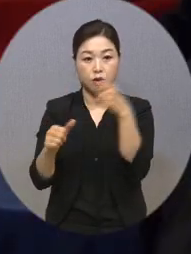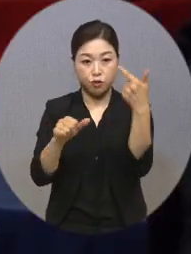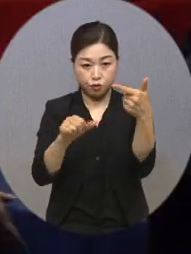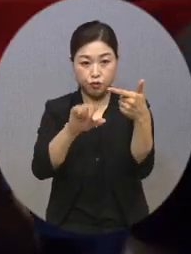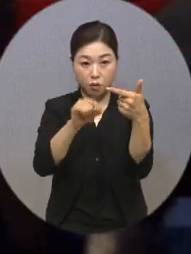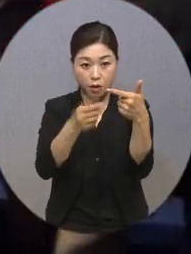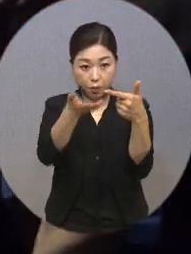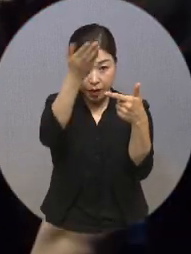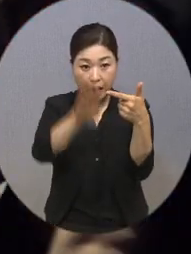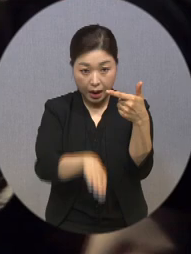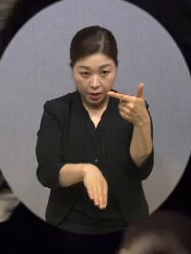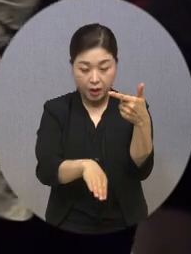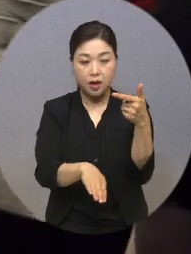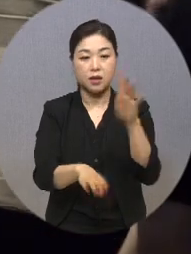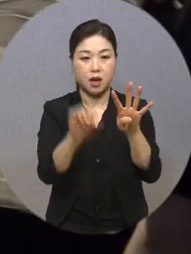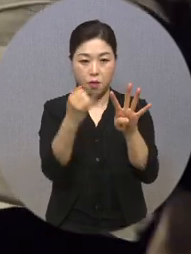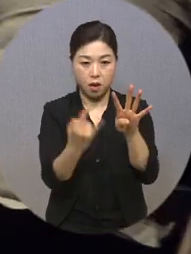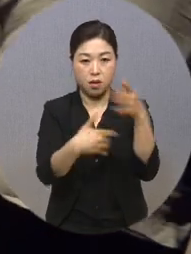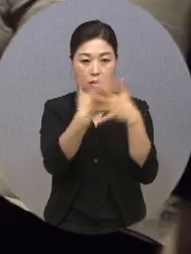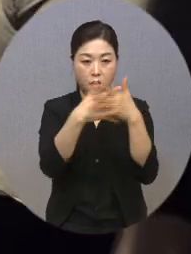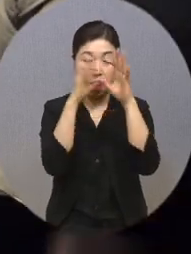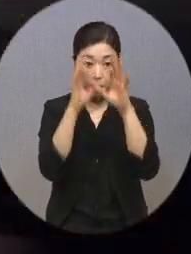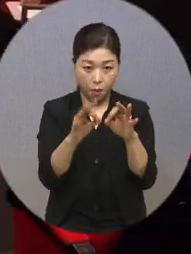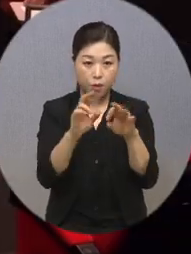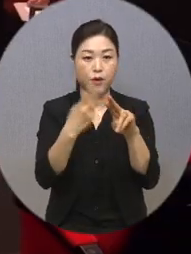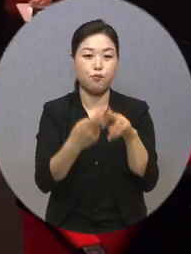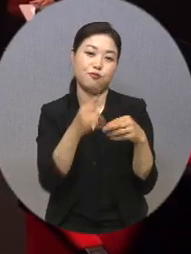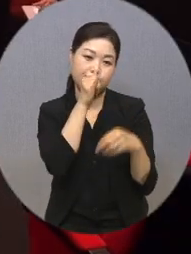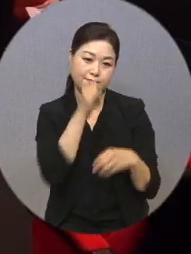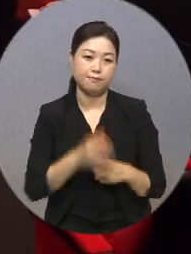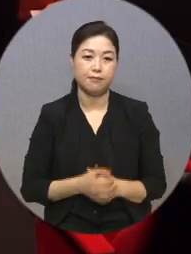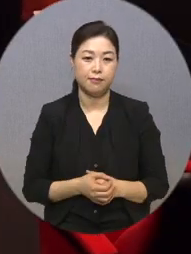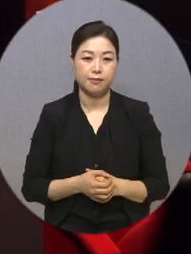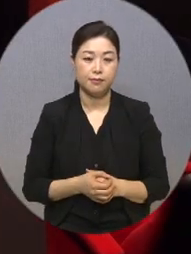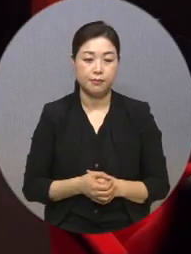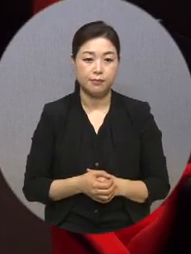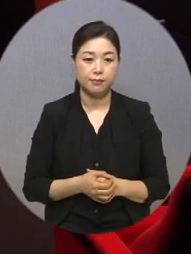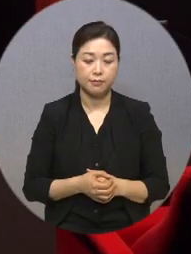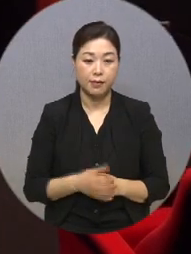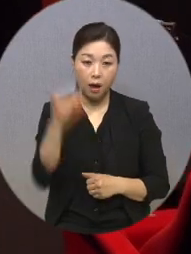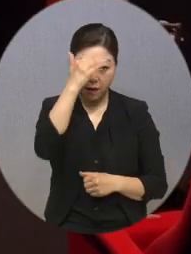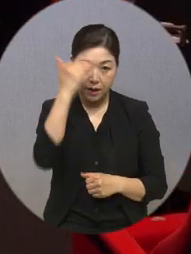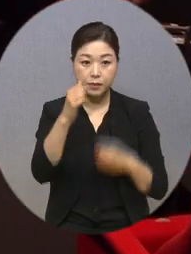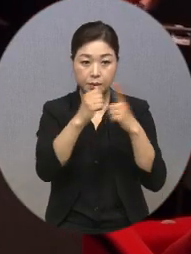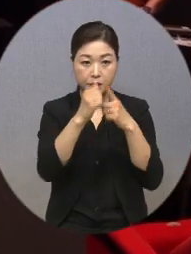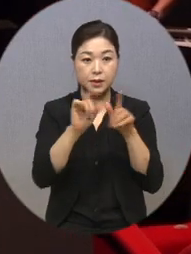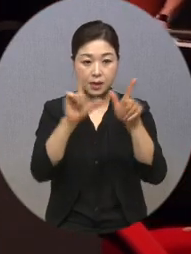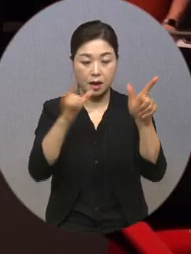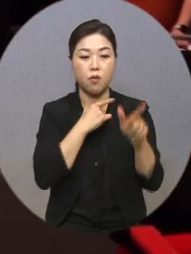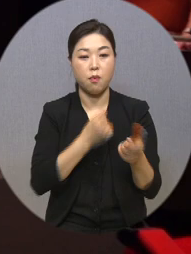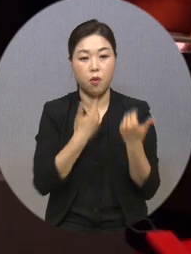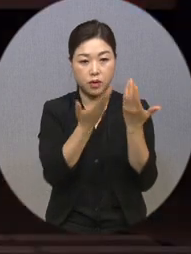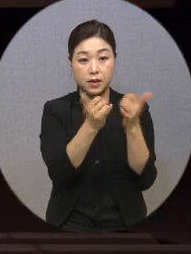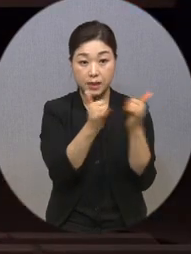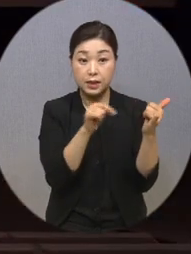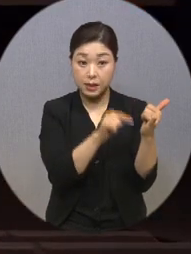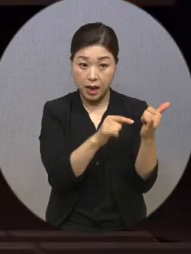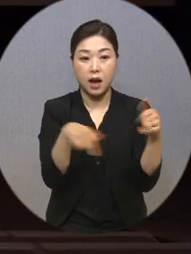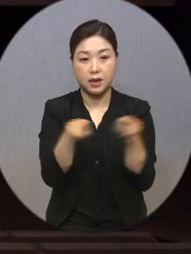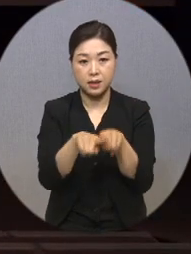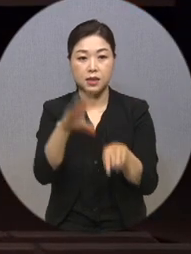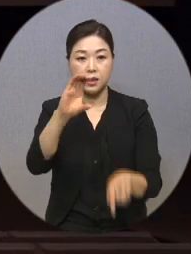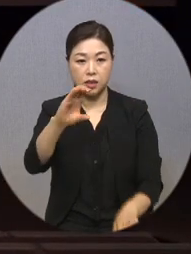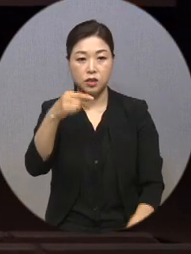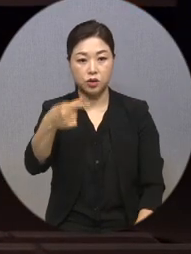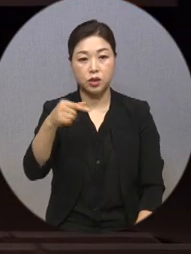하반기 총 4회 영화관람을 선물 합니다 왜 날은 관람 첫 날로 봉사자들과 함께 cgv